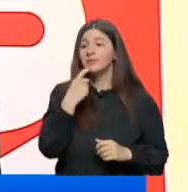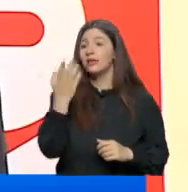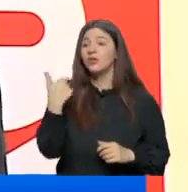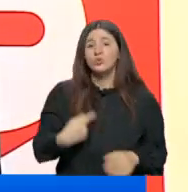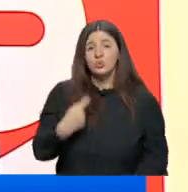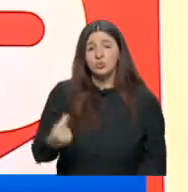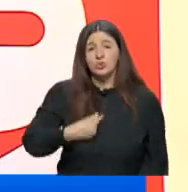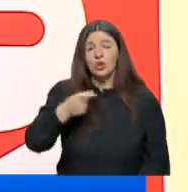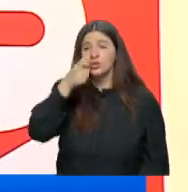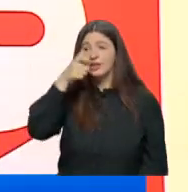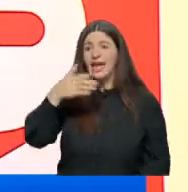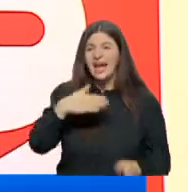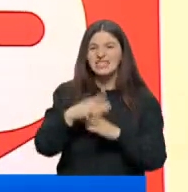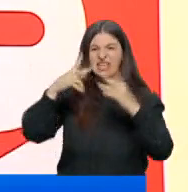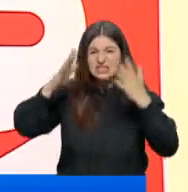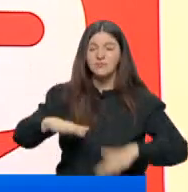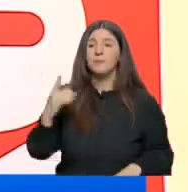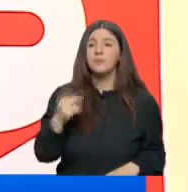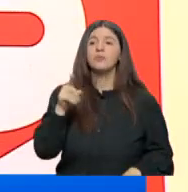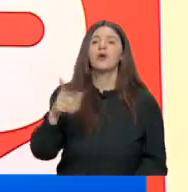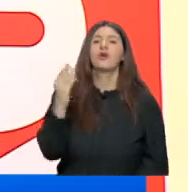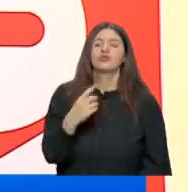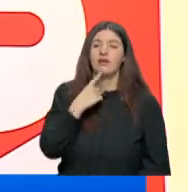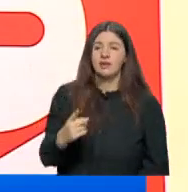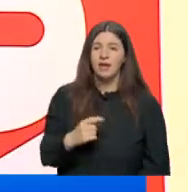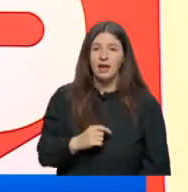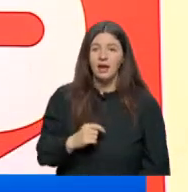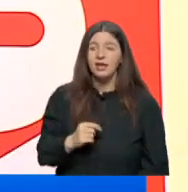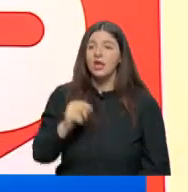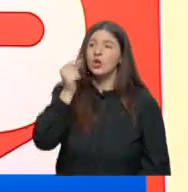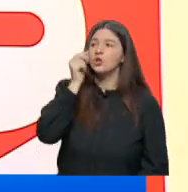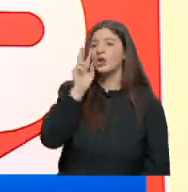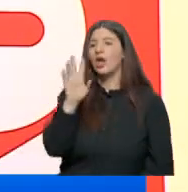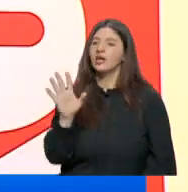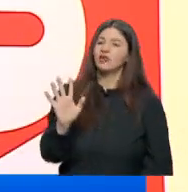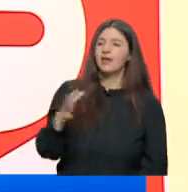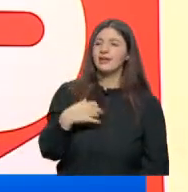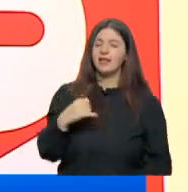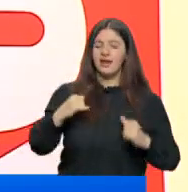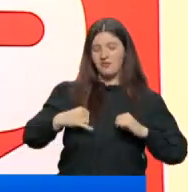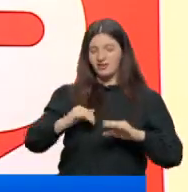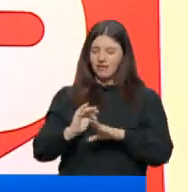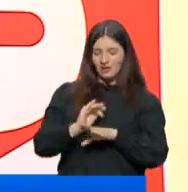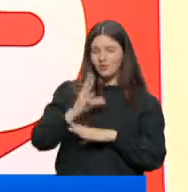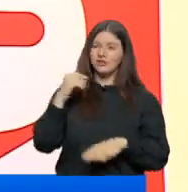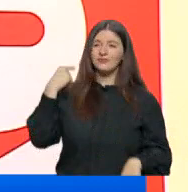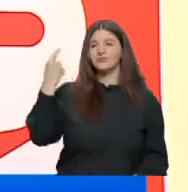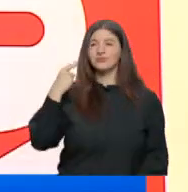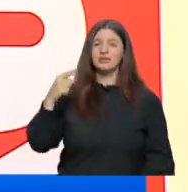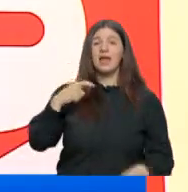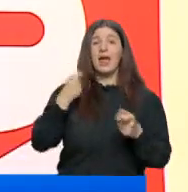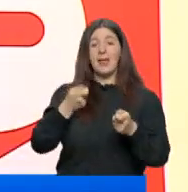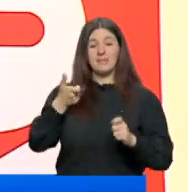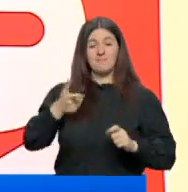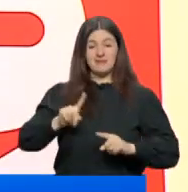uyarılar yapıyorduk. Türkiye'deki esas yıkımlardan bir tanesi de bu olacak. Yani görece kendisini rahat yaşıyor diye düşünen,